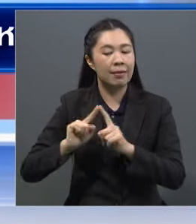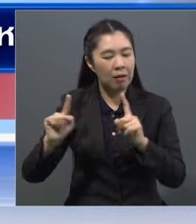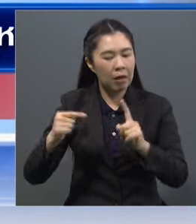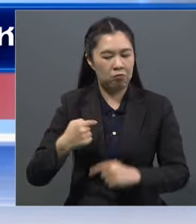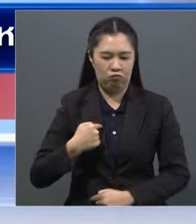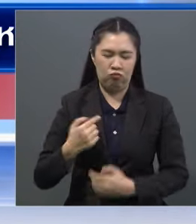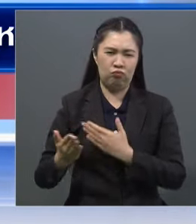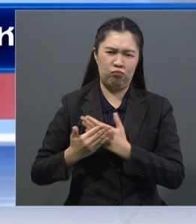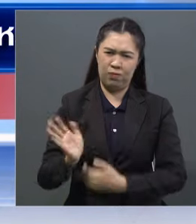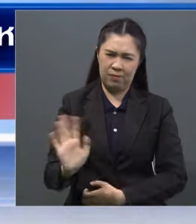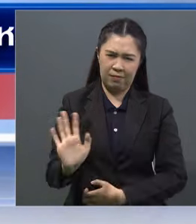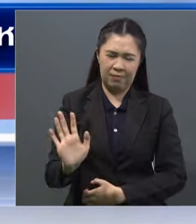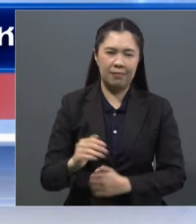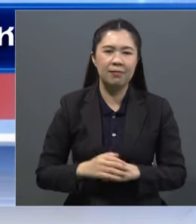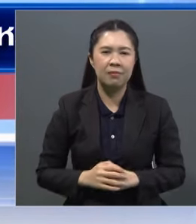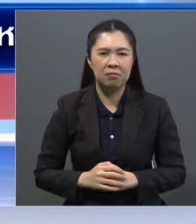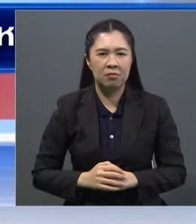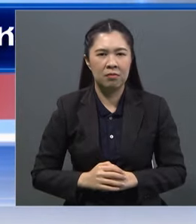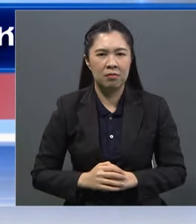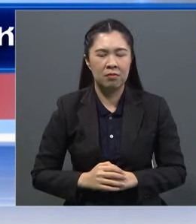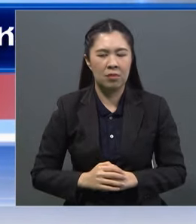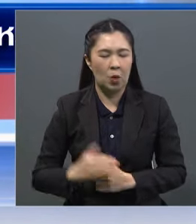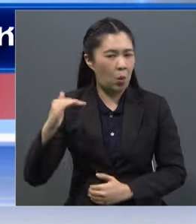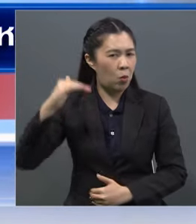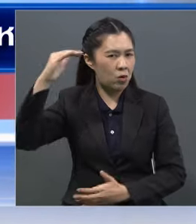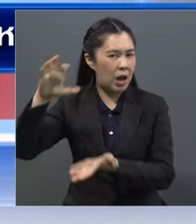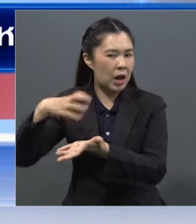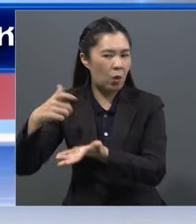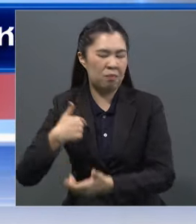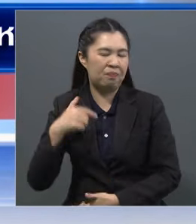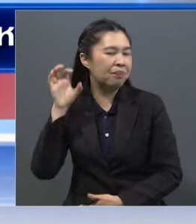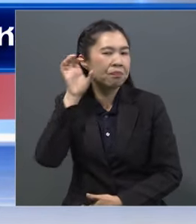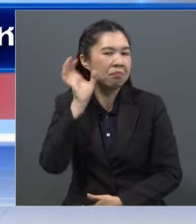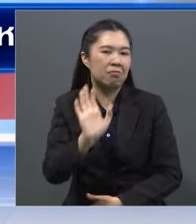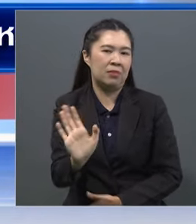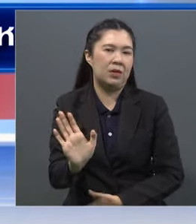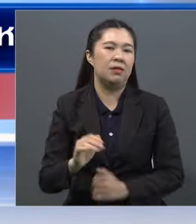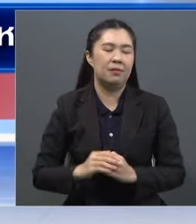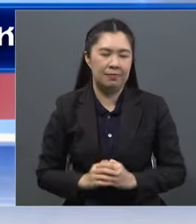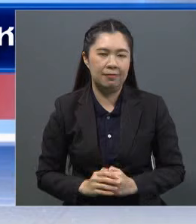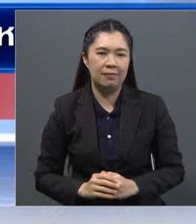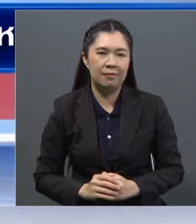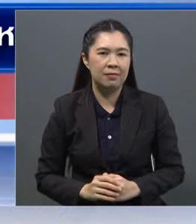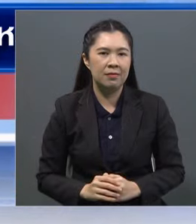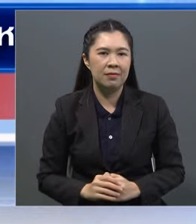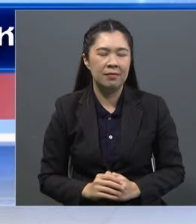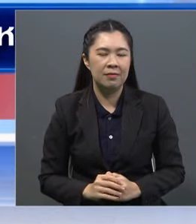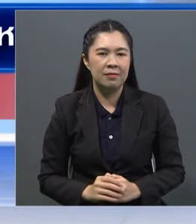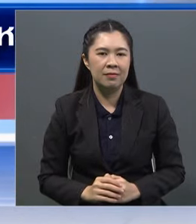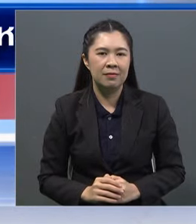เจอไม่ใช่ปดตรงกันข้ามกับที่ผู้ใหญ่บอกเขาก็จะไม่เชื่อนะคะในลักษณะนั้น